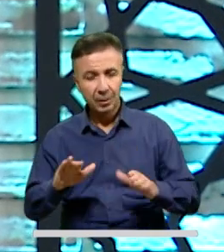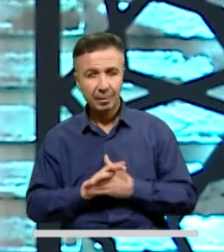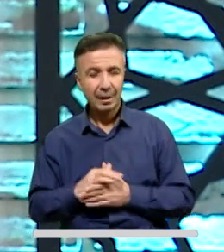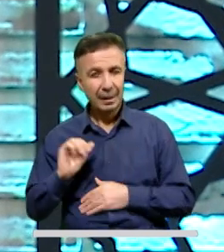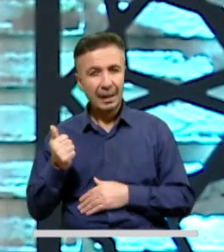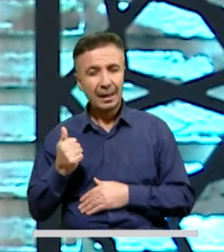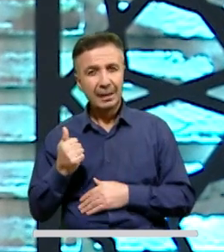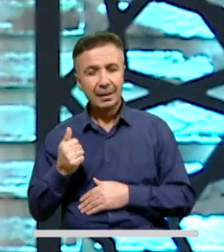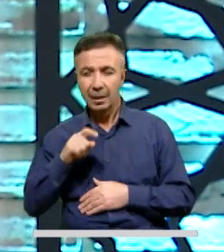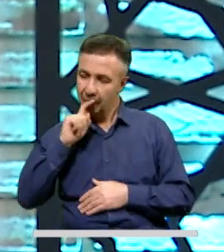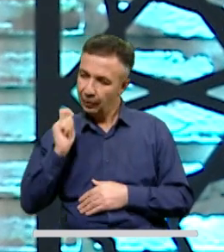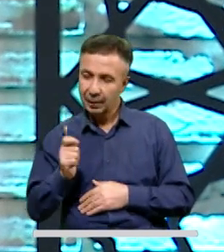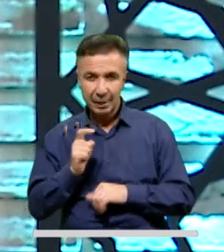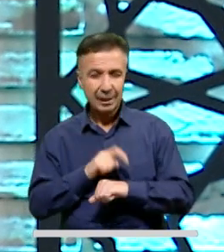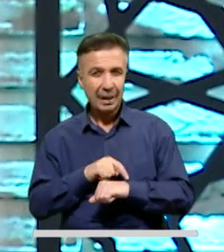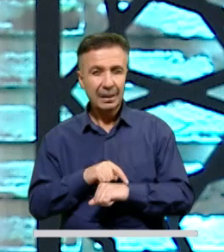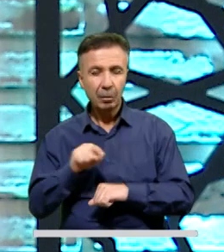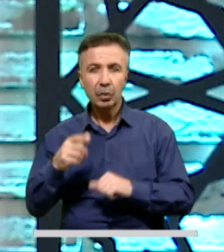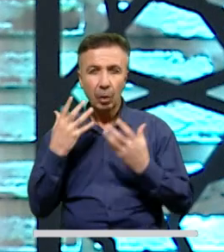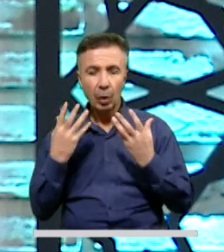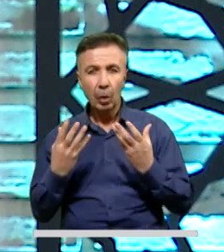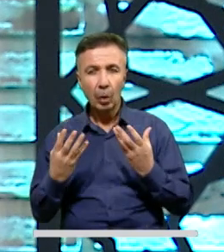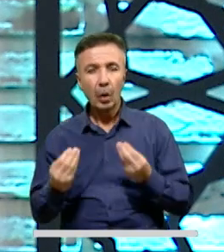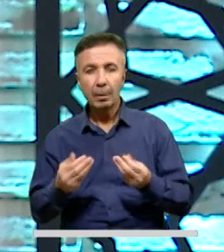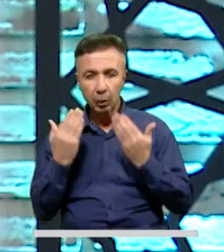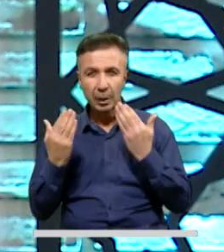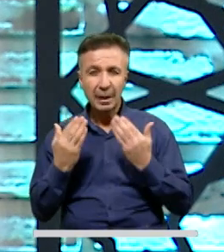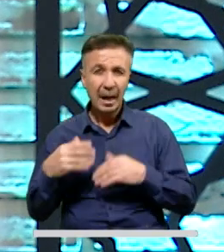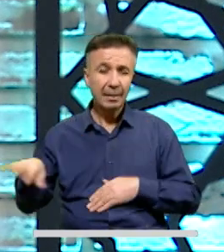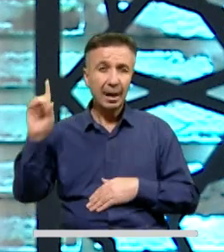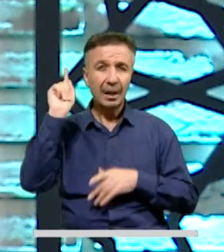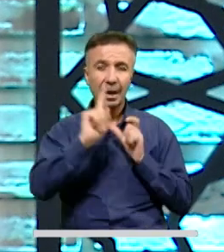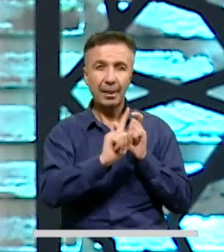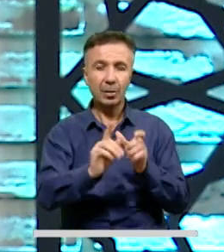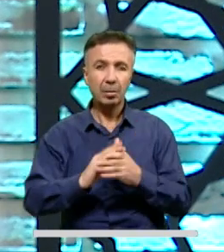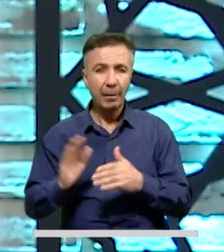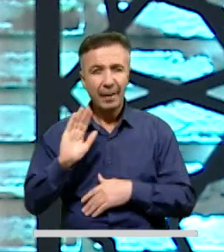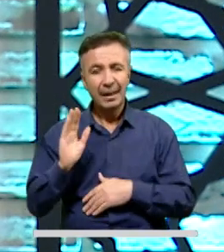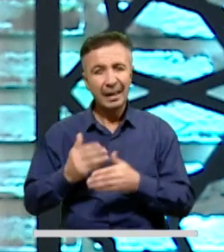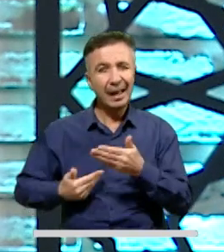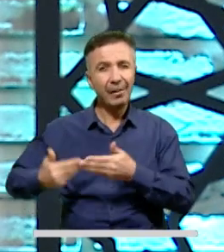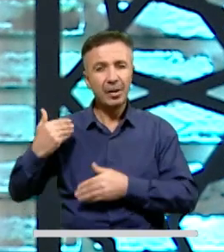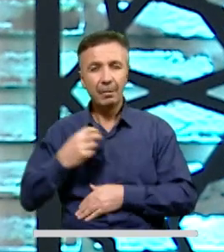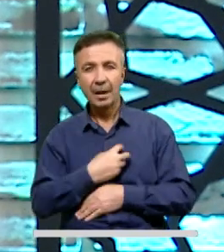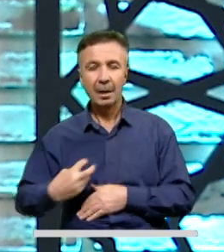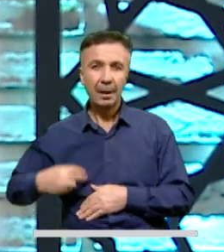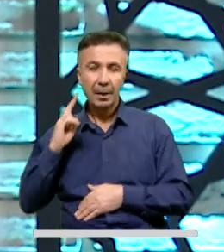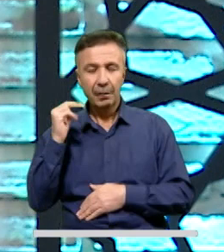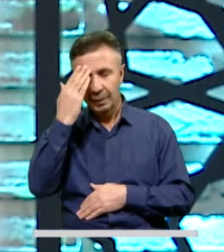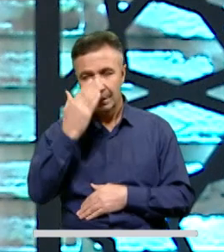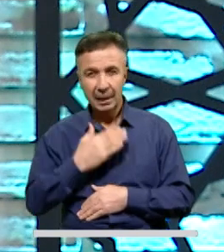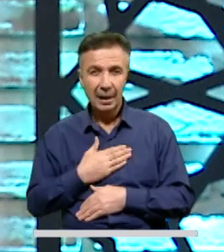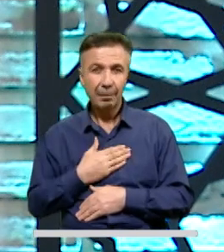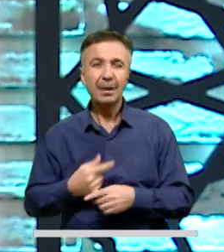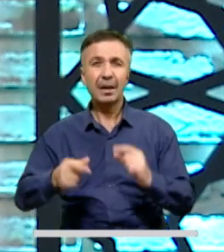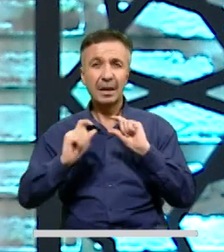Yarın söz verdiğimiz saatte burada olmak duası ve niyazıyla her birimize Allah'a emanet ediyoruz. Ama veda etmeden evvel Efendimiz sallallahu aleyhi ve